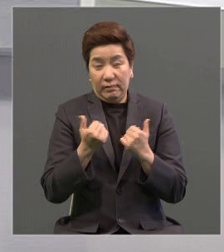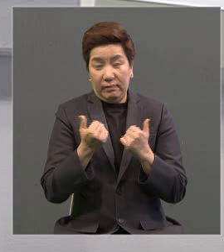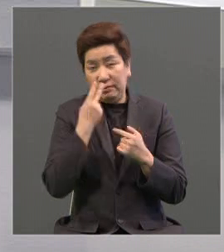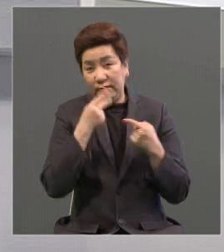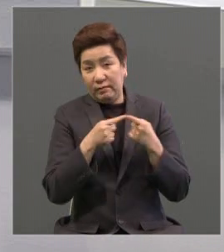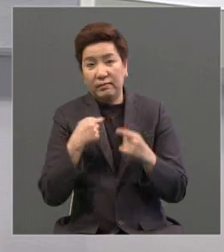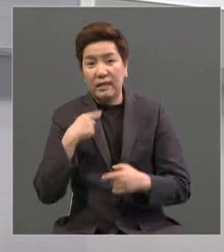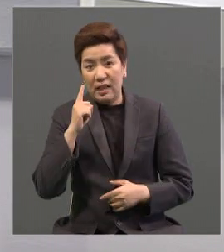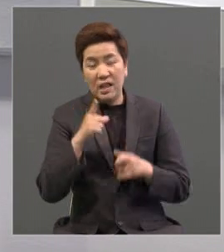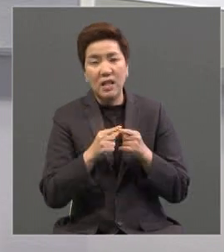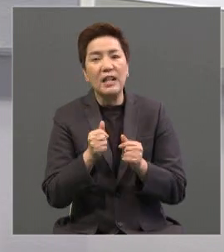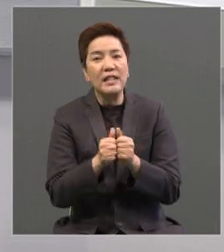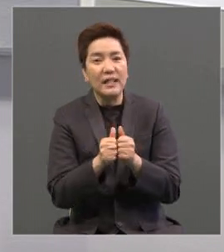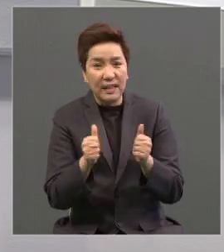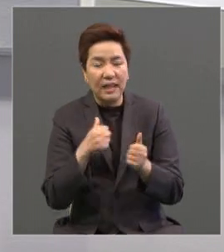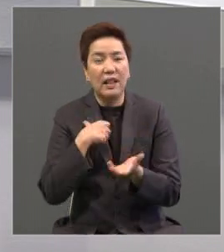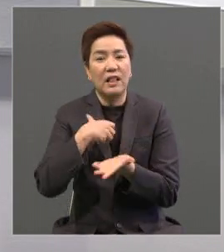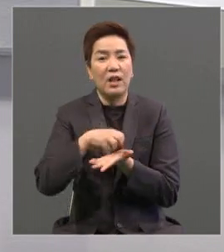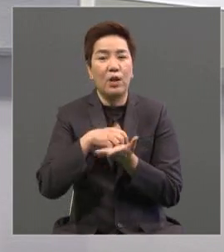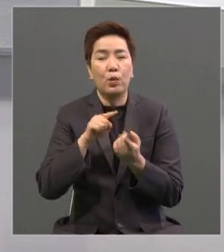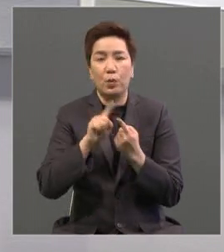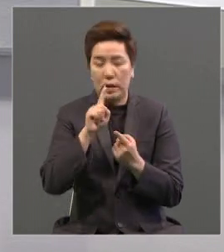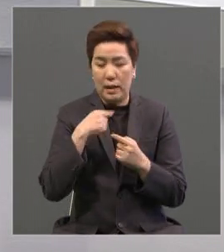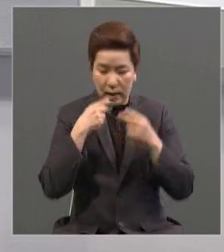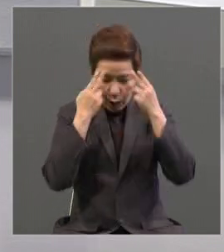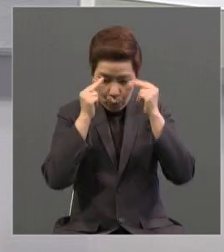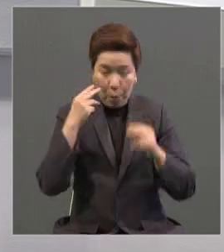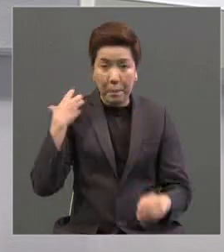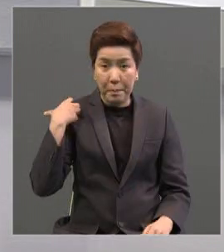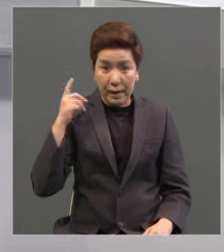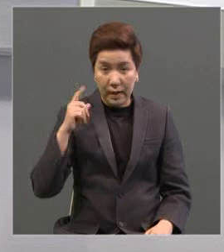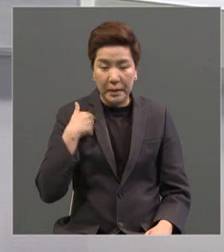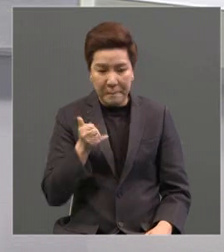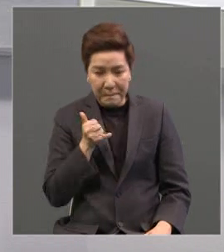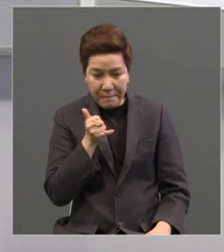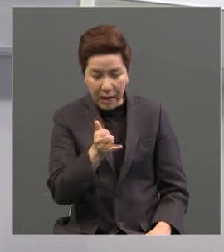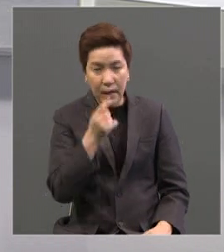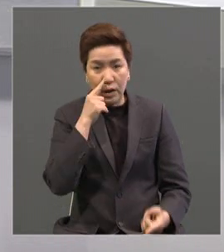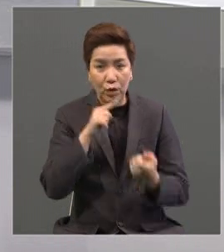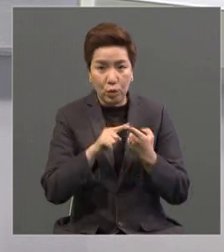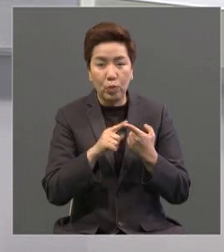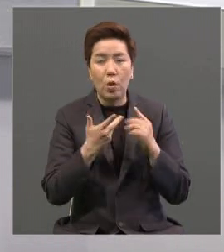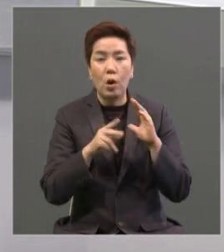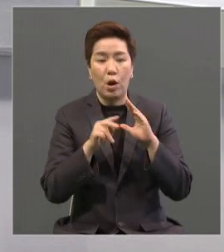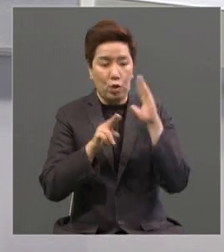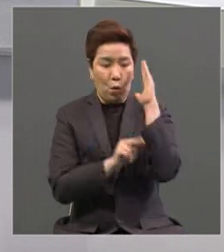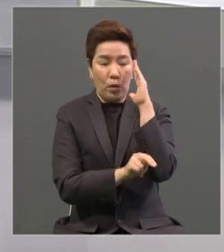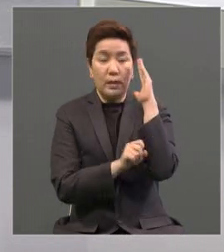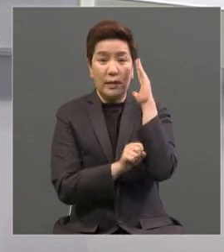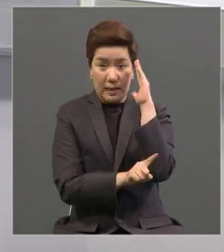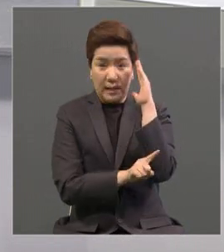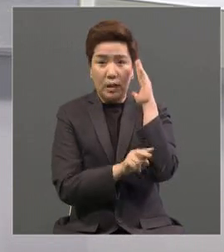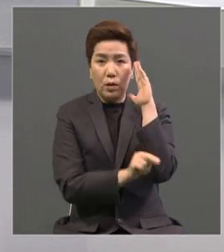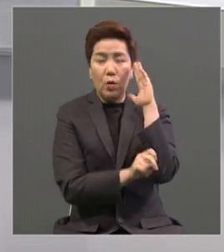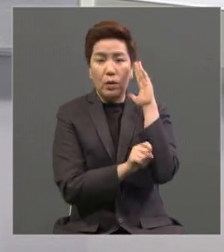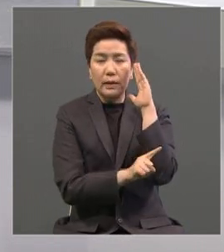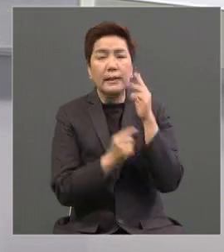อ่ะไปต่อกันได้อีก 1เรื่องเป็นเรื่องดีๆกันบ้างนะครับโดยทางปลัดสำนักนายกรัฐมนตรีได้ลงพื้นที่ไปที่จังหวัดนครศรีธรรมราชนะครับ